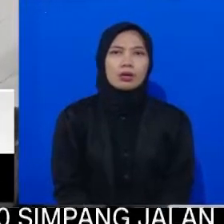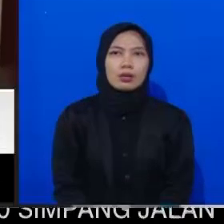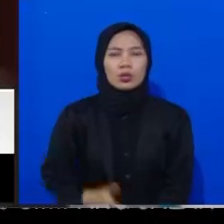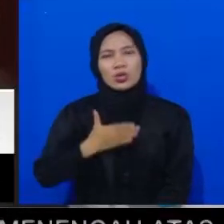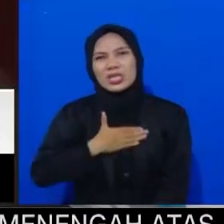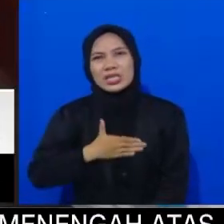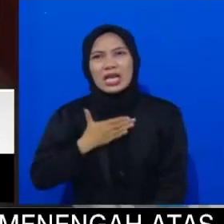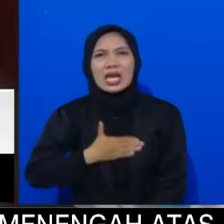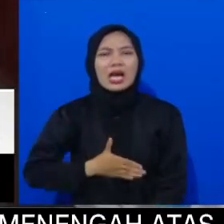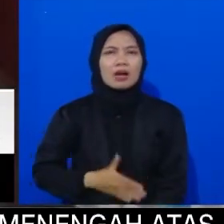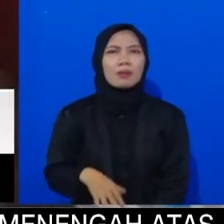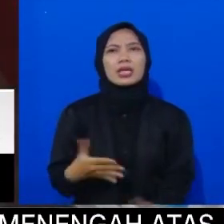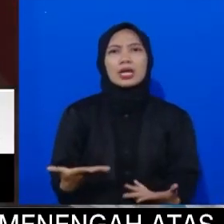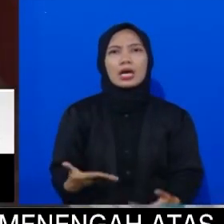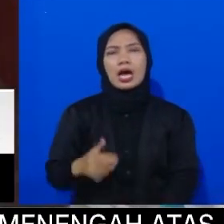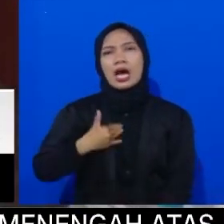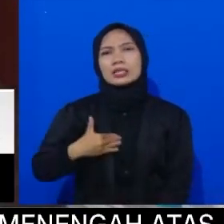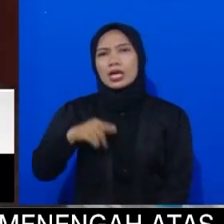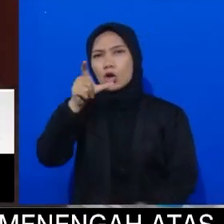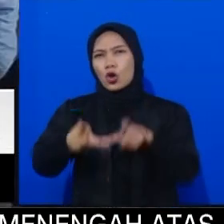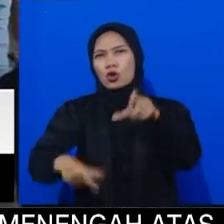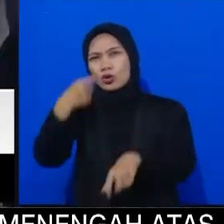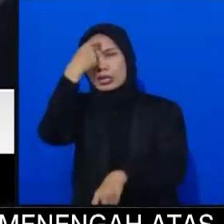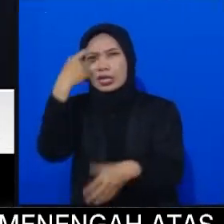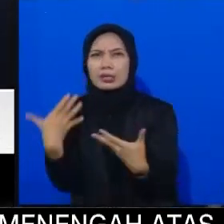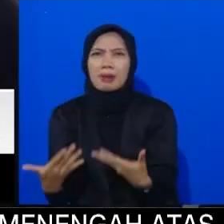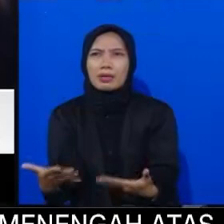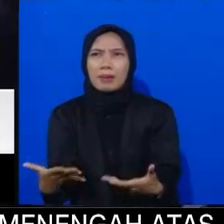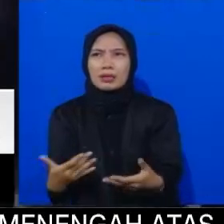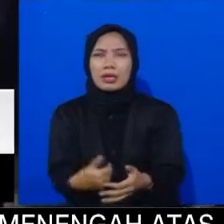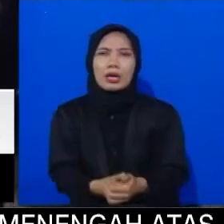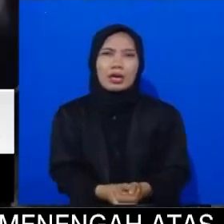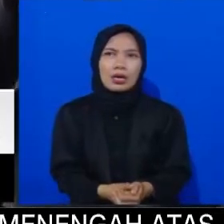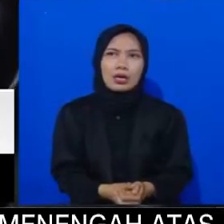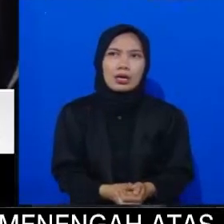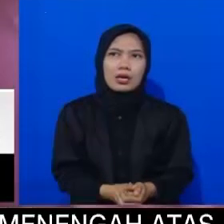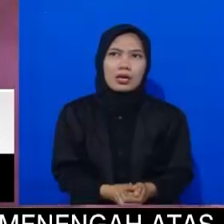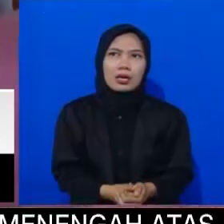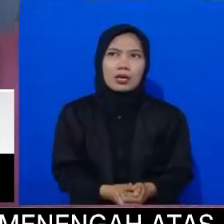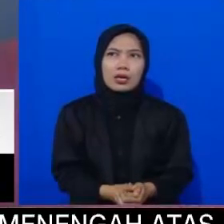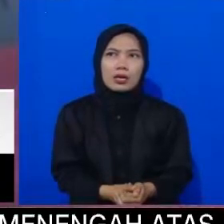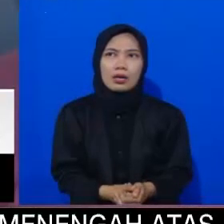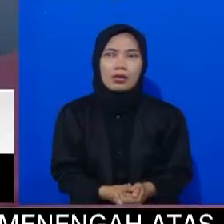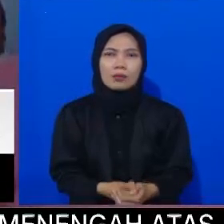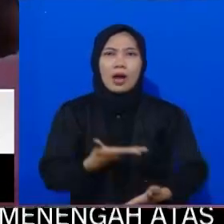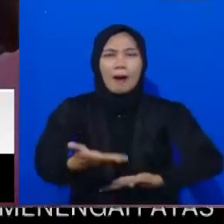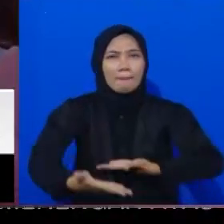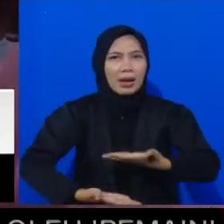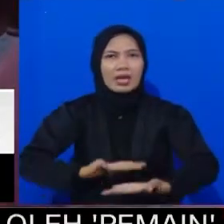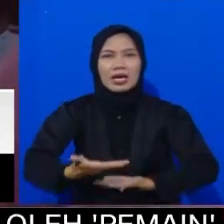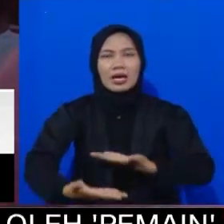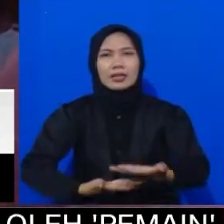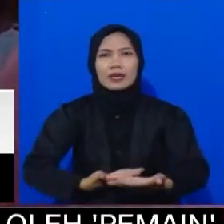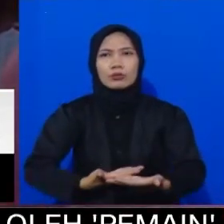aksi mogok ini lantaran dapat merugikan pasien. Dan dalam waktu bersamaan, sejumlah pasien BPJS mengeluhkan pelayanan di RSUD